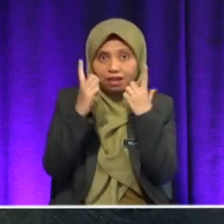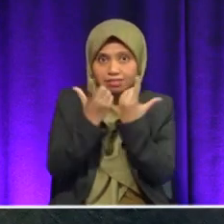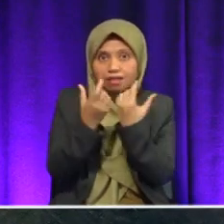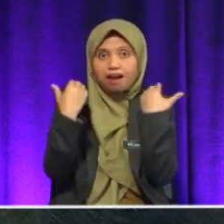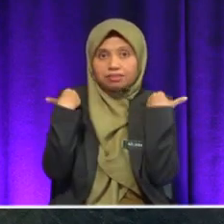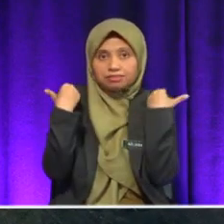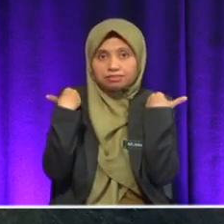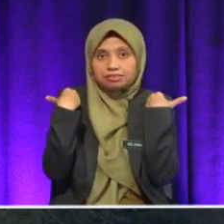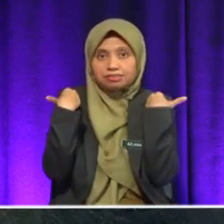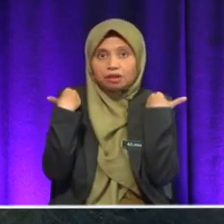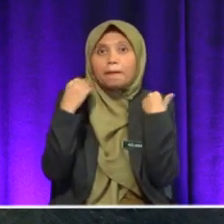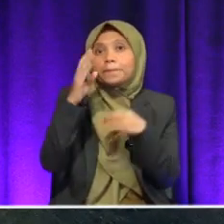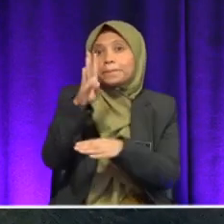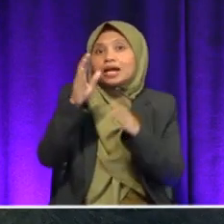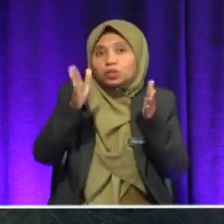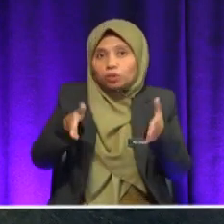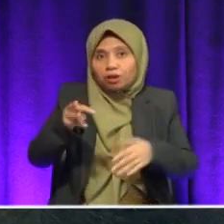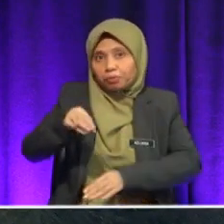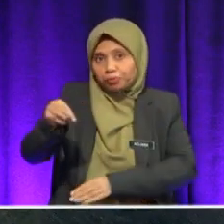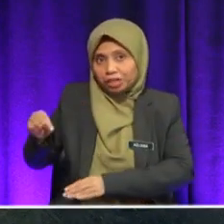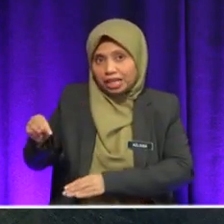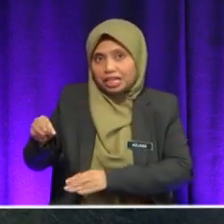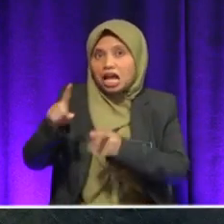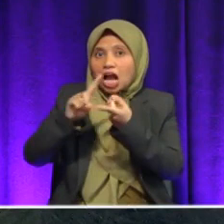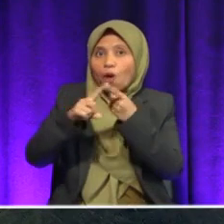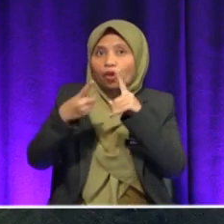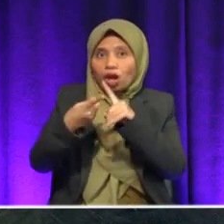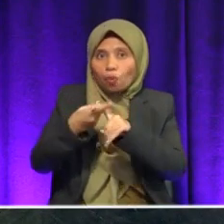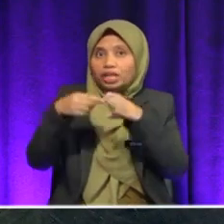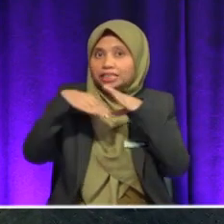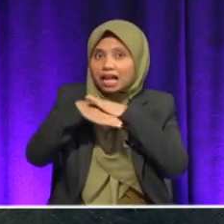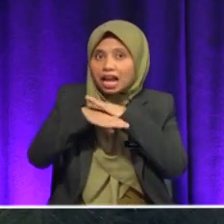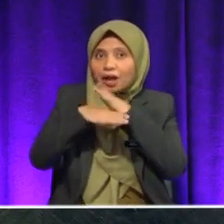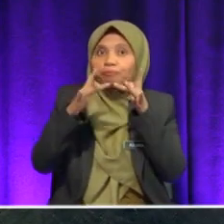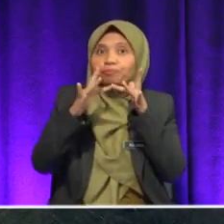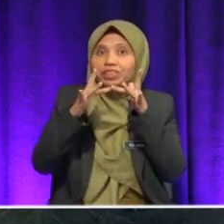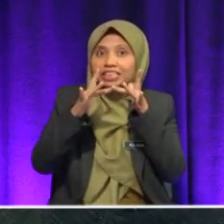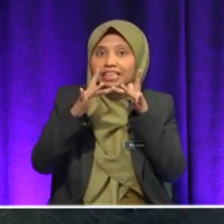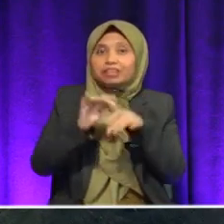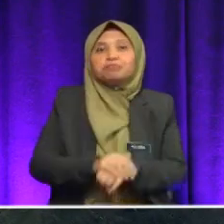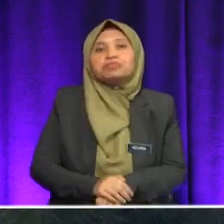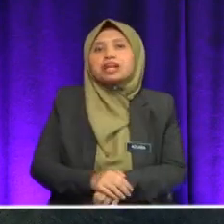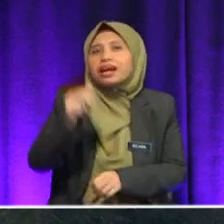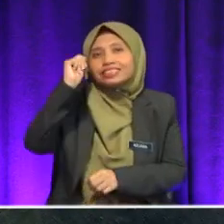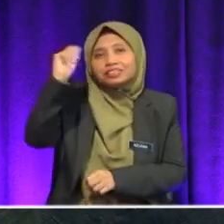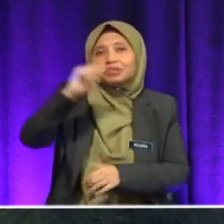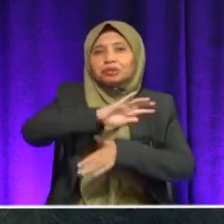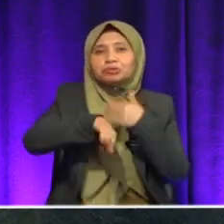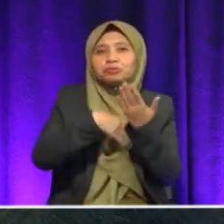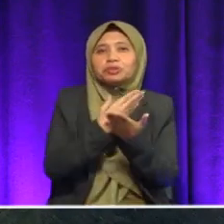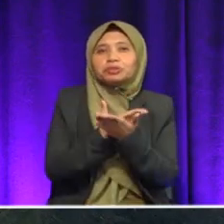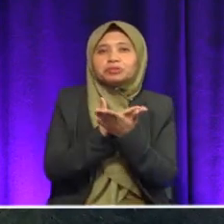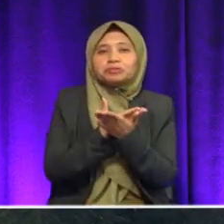tetapi ada empat orang murid kawan-kawan baru saya di dalam tali yang mereka assalamualaikum semua